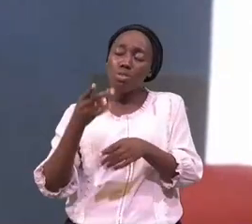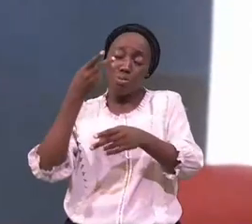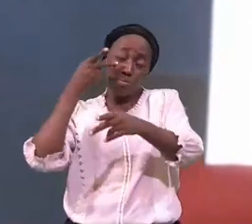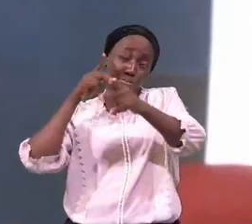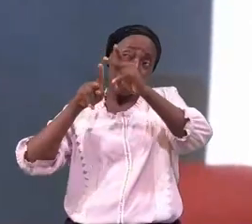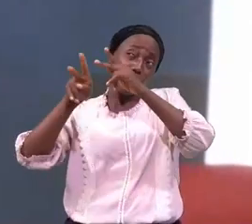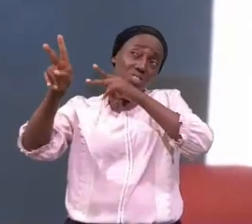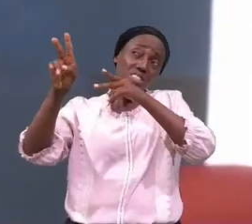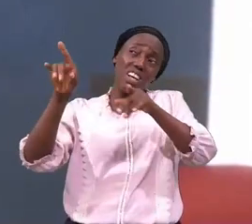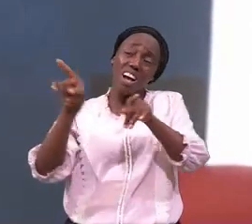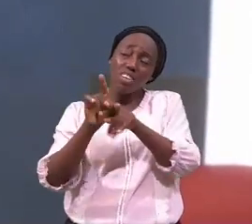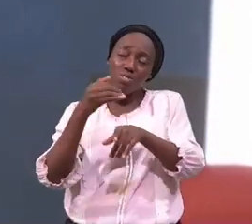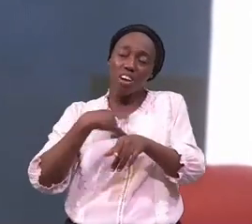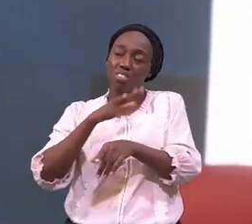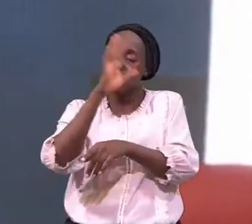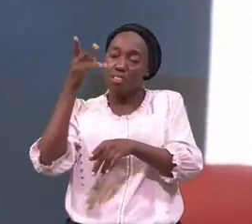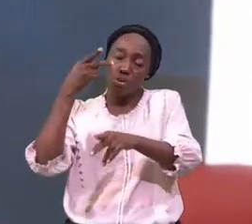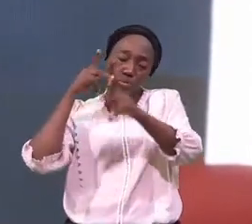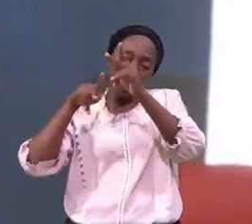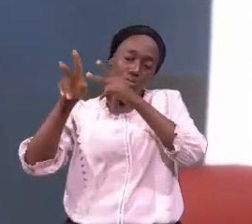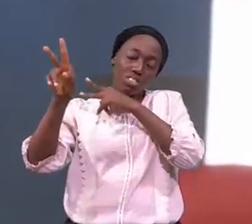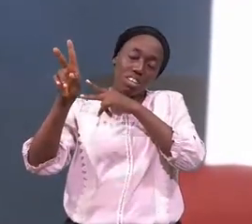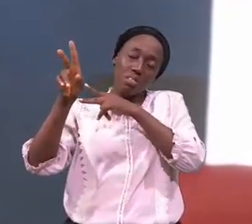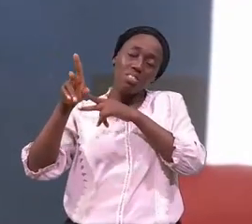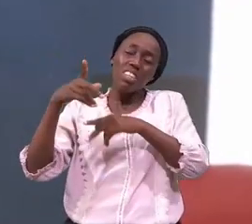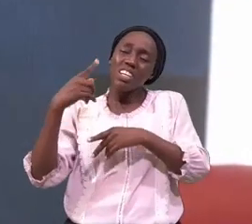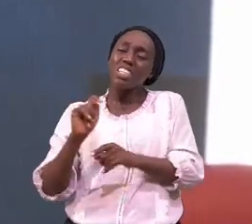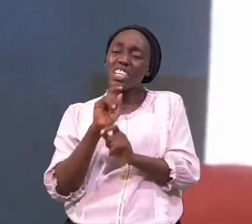vas prophétiser tel que tu ne l'as jamais fait avant.